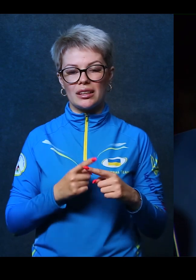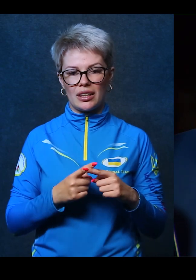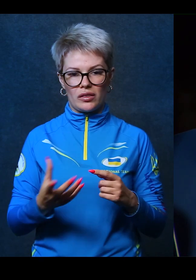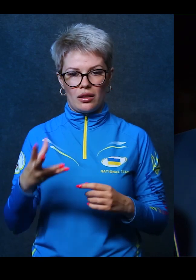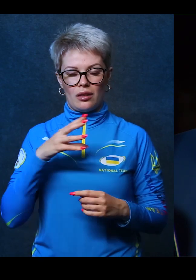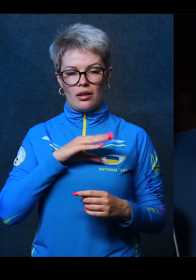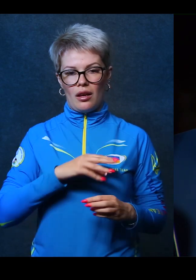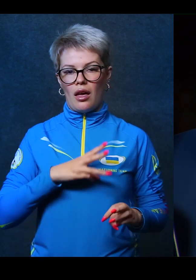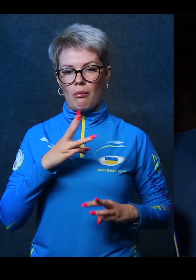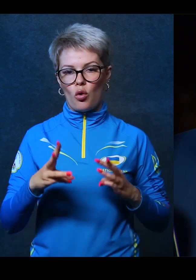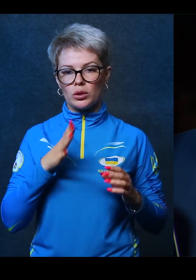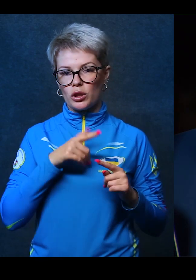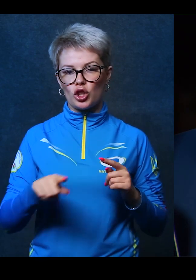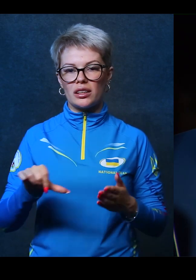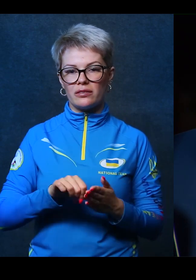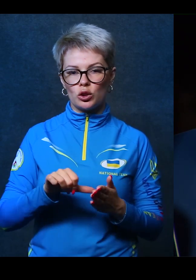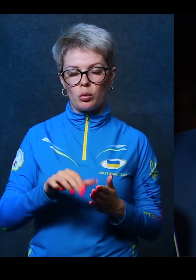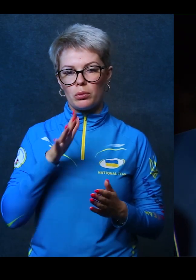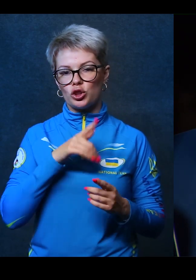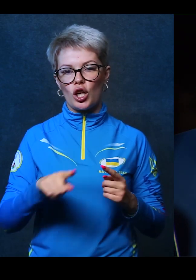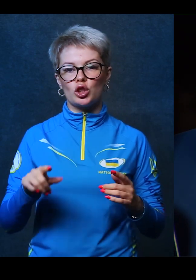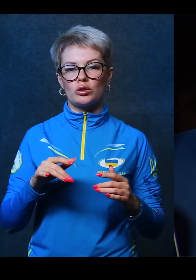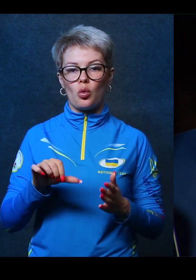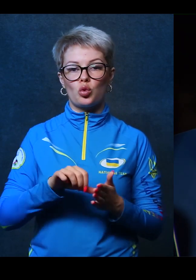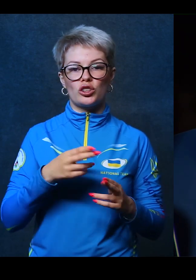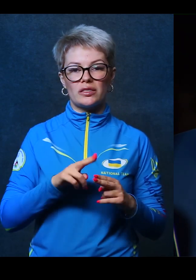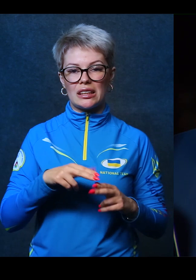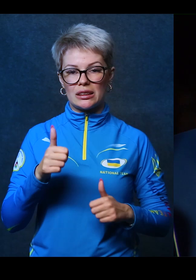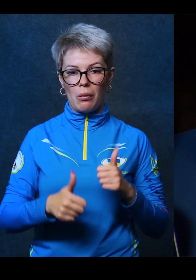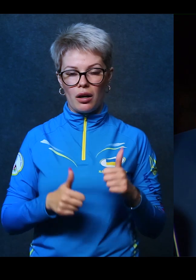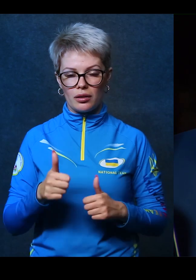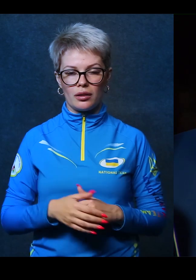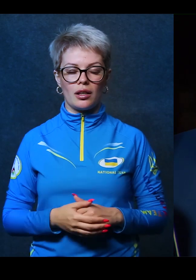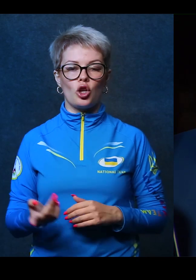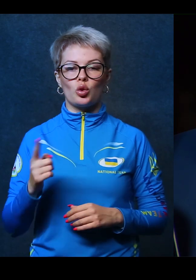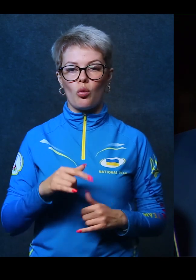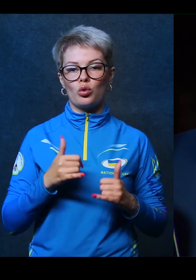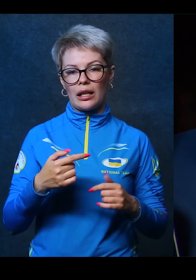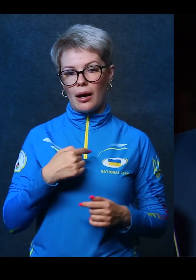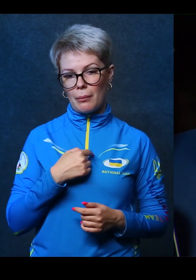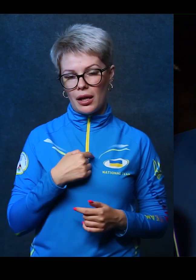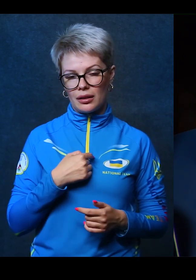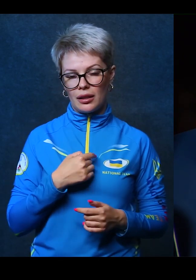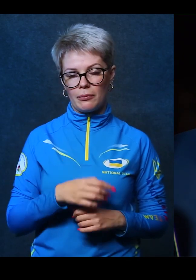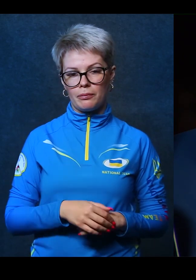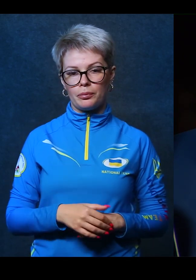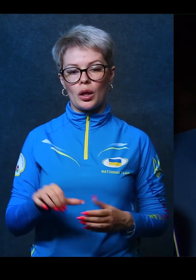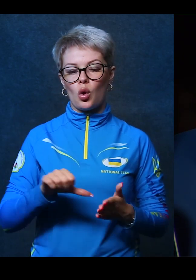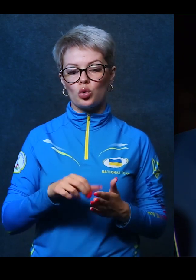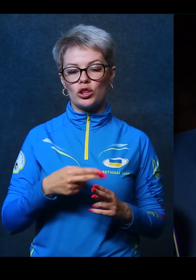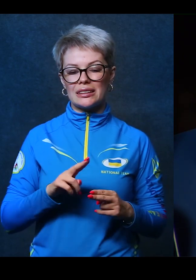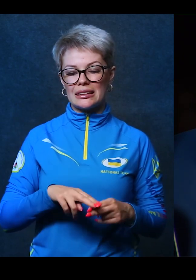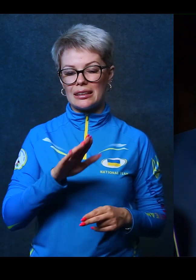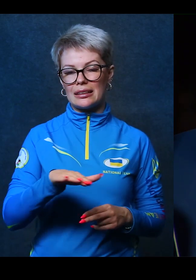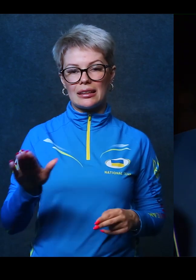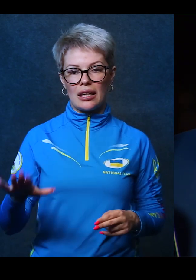заряд отримують під час виступу, під час участі в таких змаганнях. Тому для мене участь цих